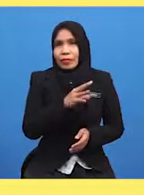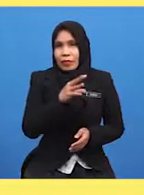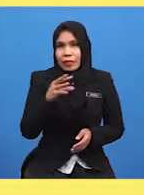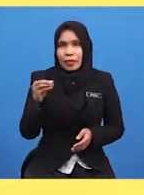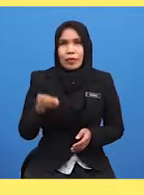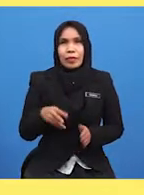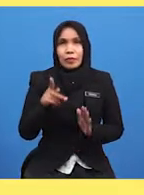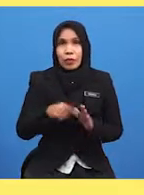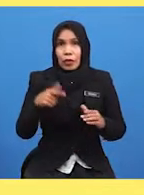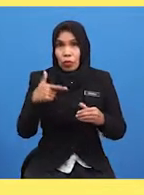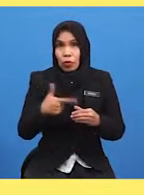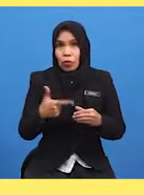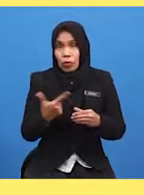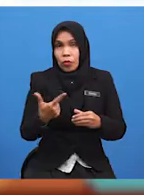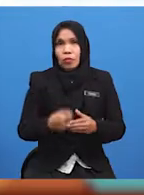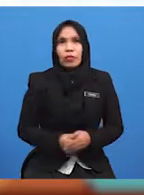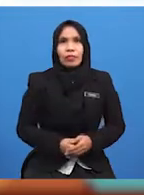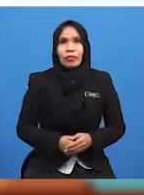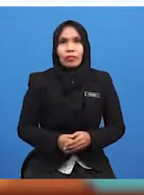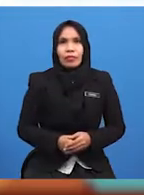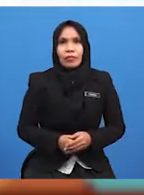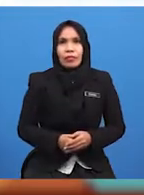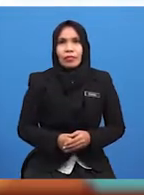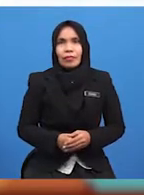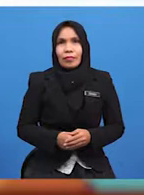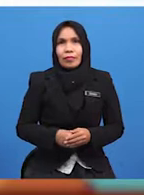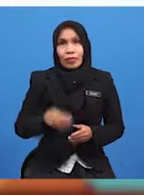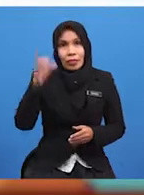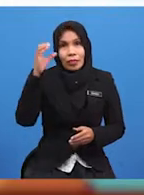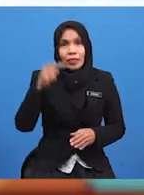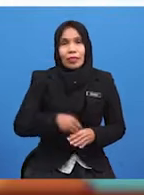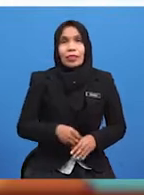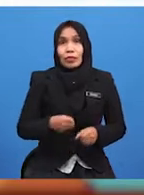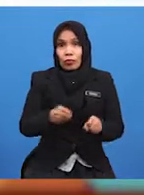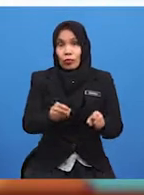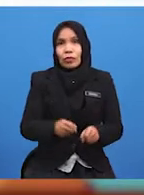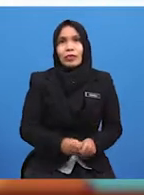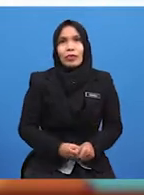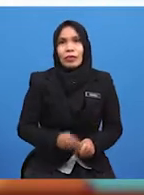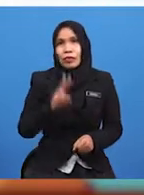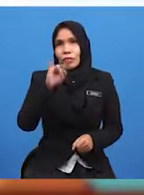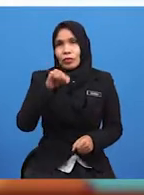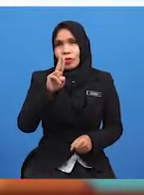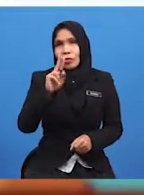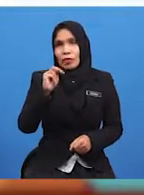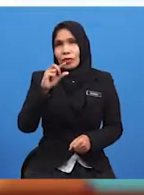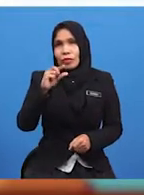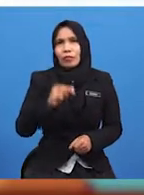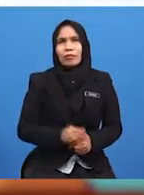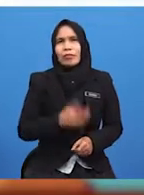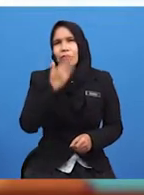Cina di Sungai Ujung persoalannya Mengapa Sungai Linggi menjadi rebutan